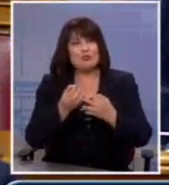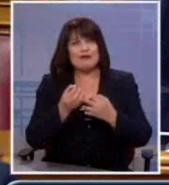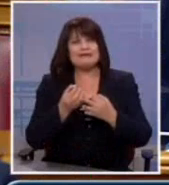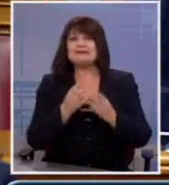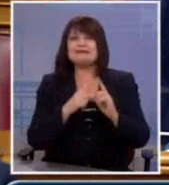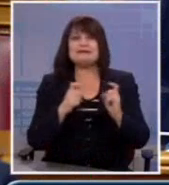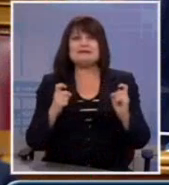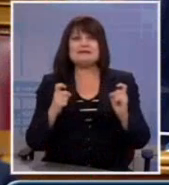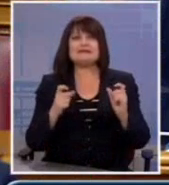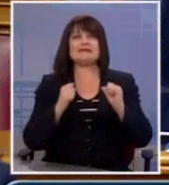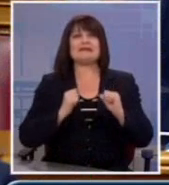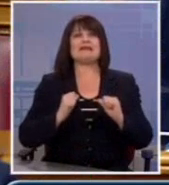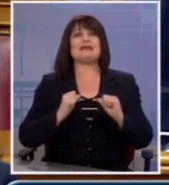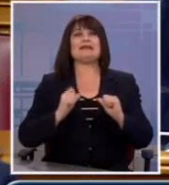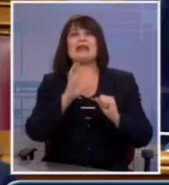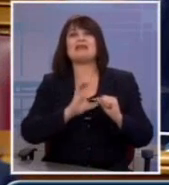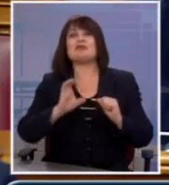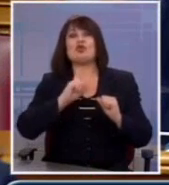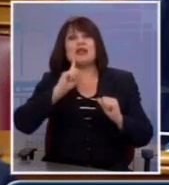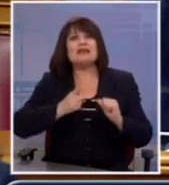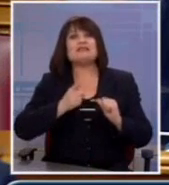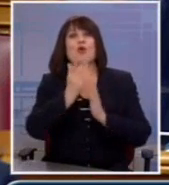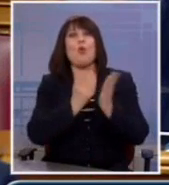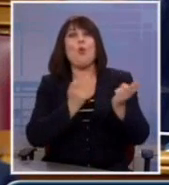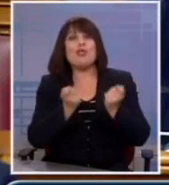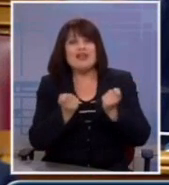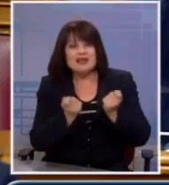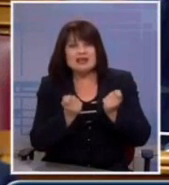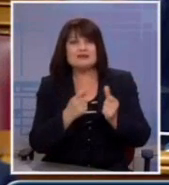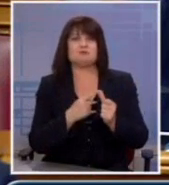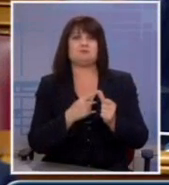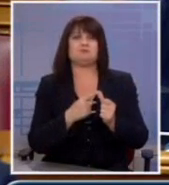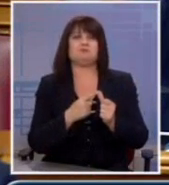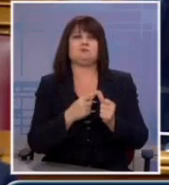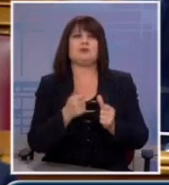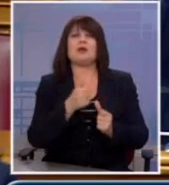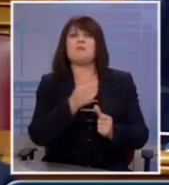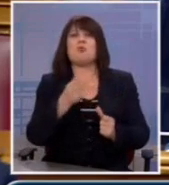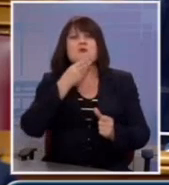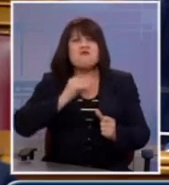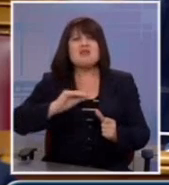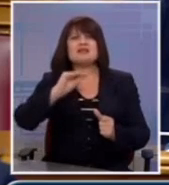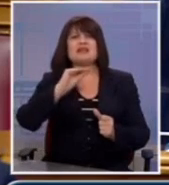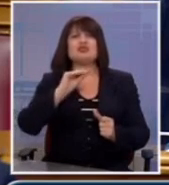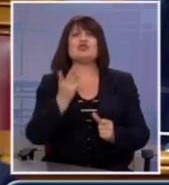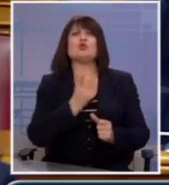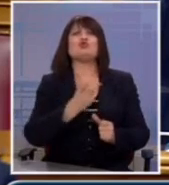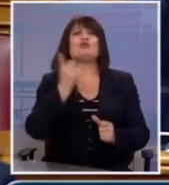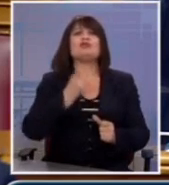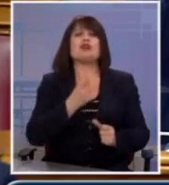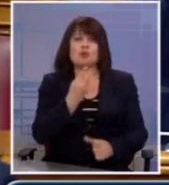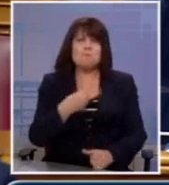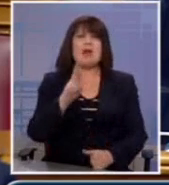ήρθατε να μας πείτε για ταξιδιωτικές οδηγίες τη στιγμή που μόνο στο Ελευθέριος Βενιζέλος είναι 22%